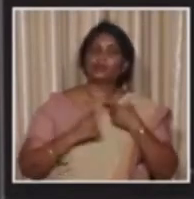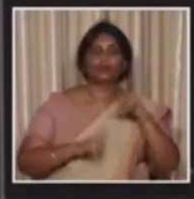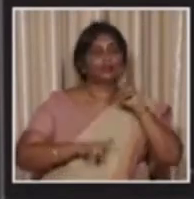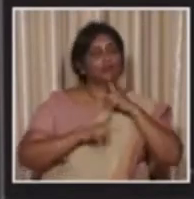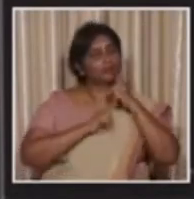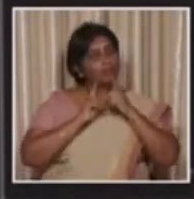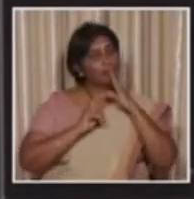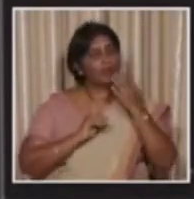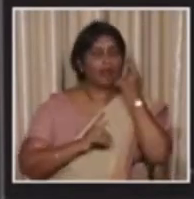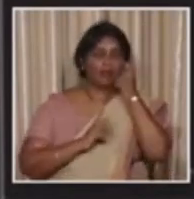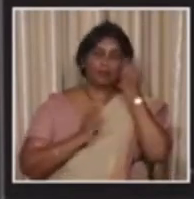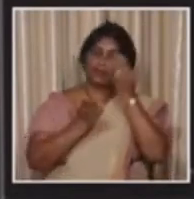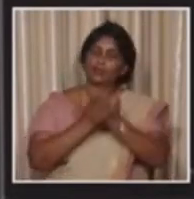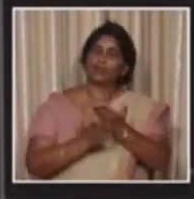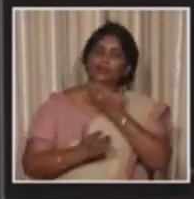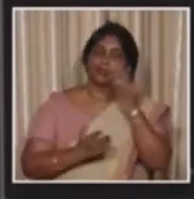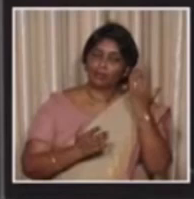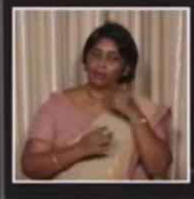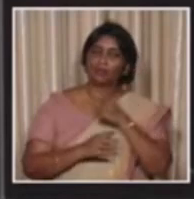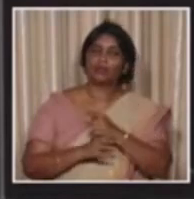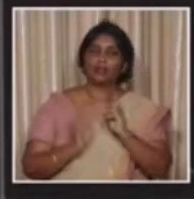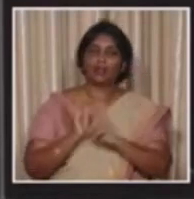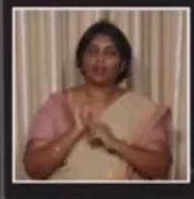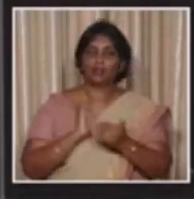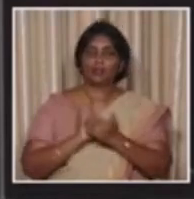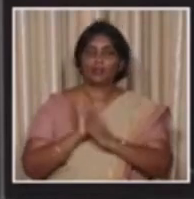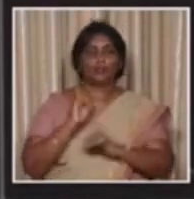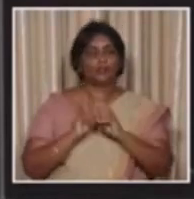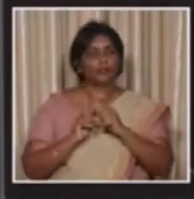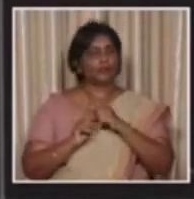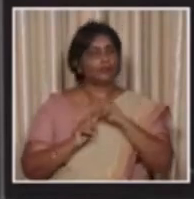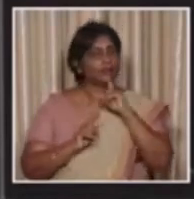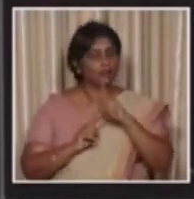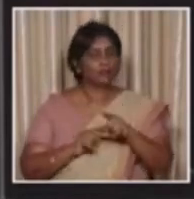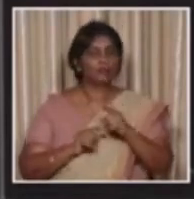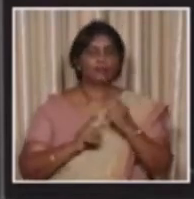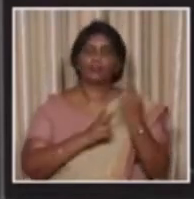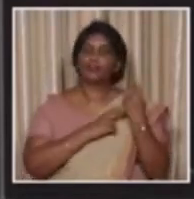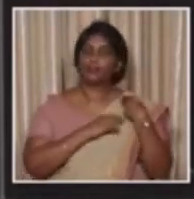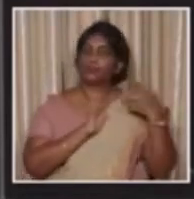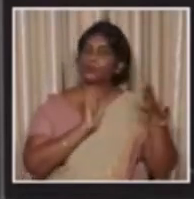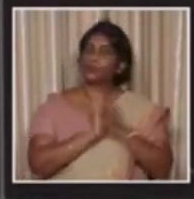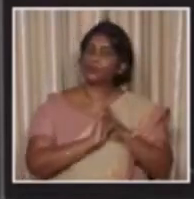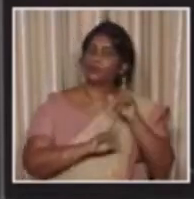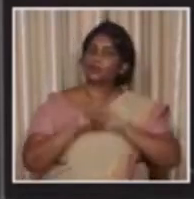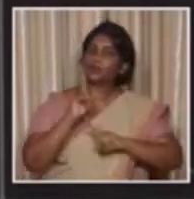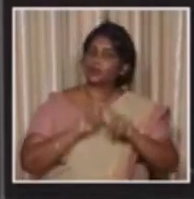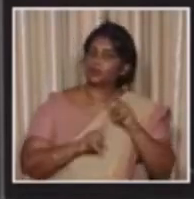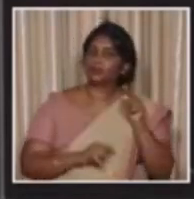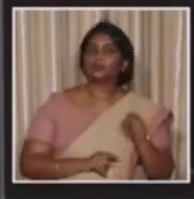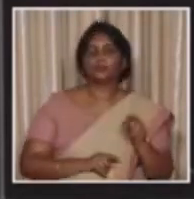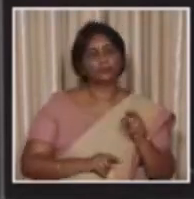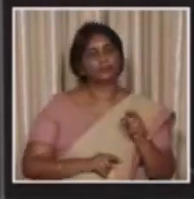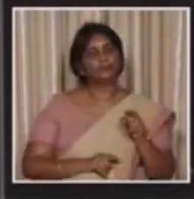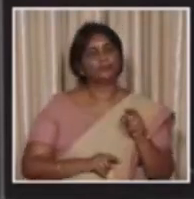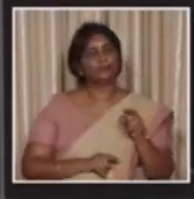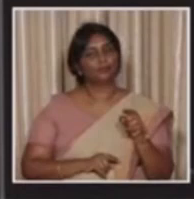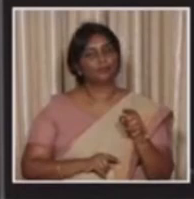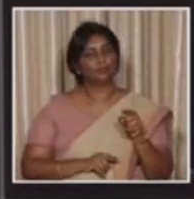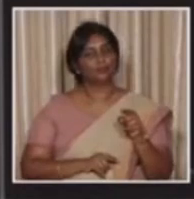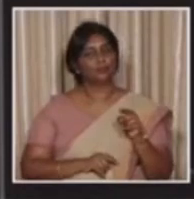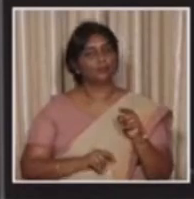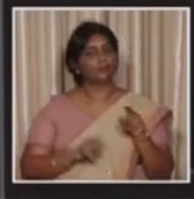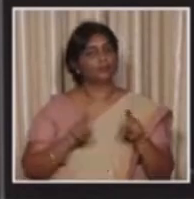பேசுவது, தொழிலமைச்சரோடு பேசுவது, அல்லது முதலாளிமார் சம்மேளனத்திற்கின்ற பேச்சுவார்த்தையிலே அங்கு கலந்துரையாடப்பட வேண்டிய